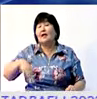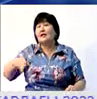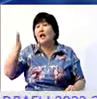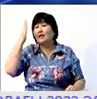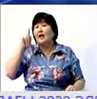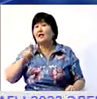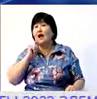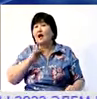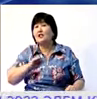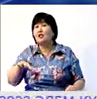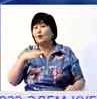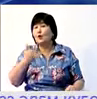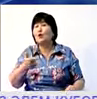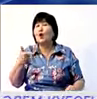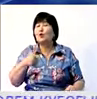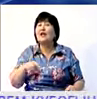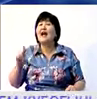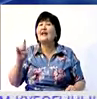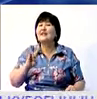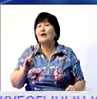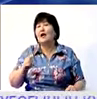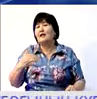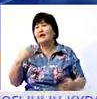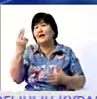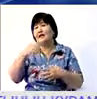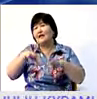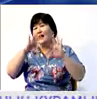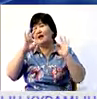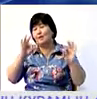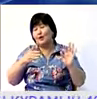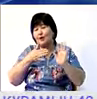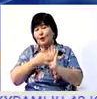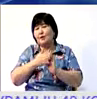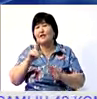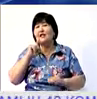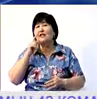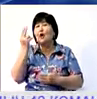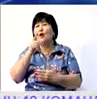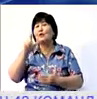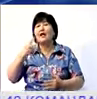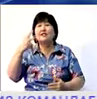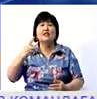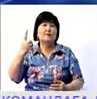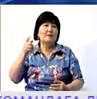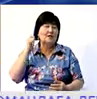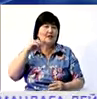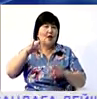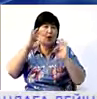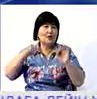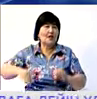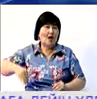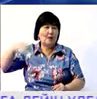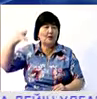талантты жастар көп, солардың бірі Гүлжайна Ысқақова. Сырлы бояудың сырына терең үңіліп жүрген жас суретші 21 жастағы өнерлі